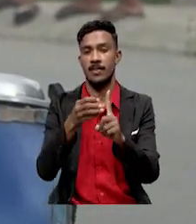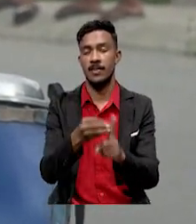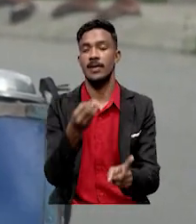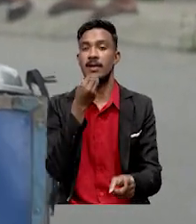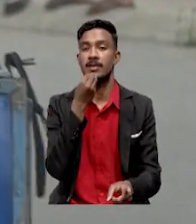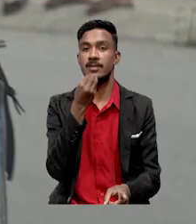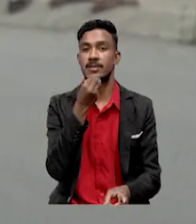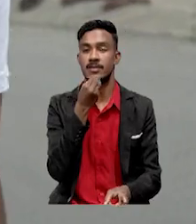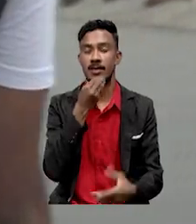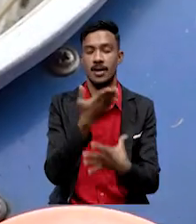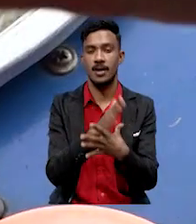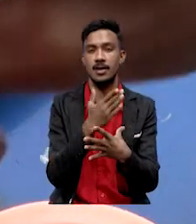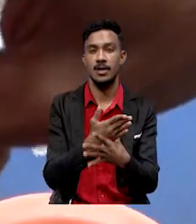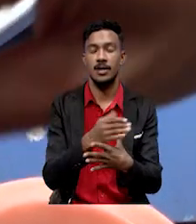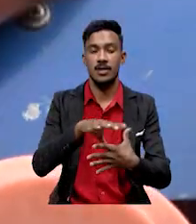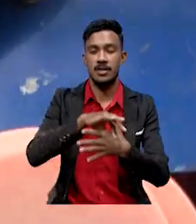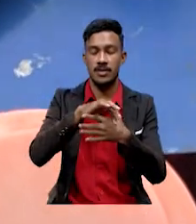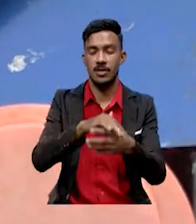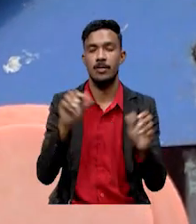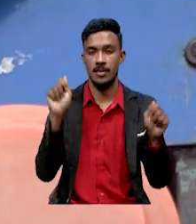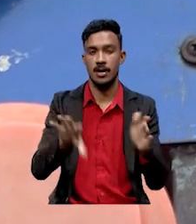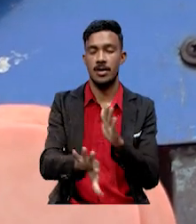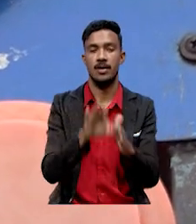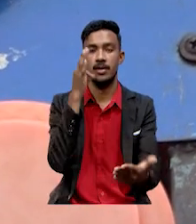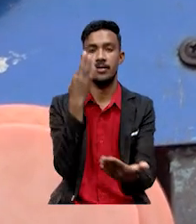an servisu ida ne be bele hetan osan.